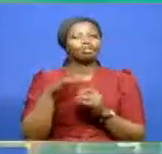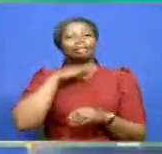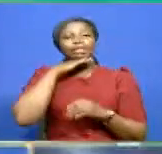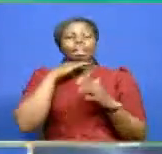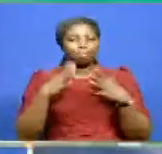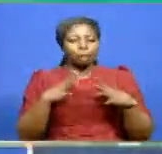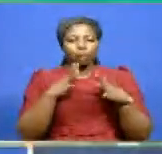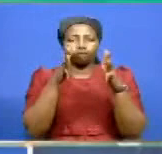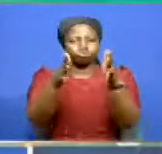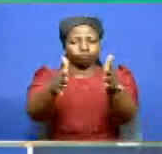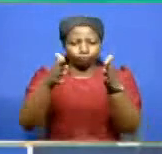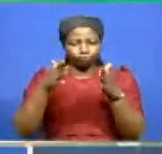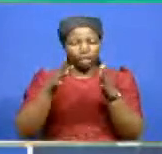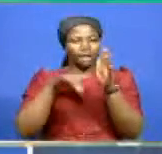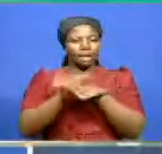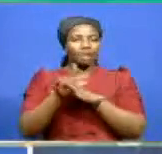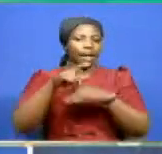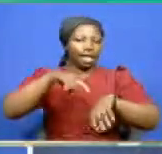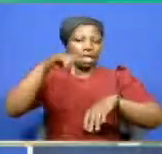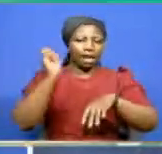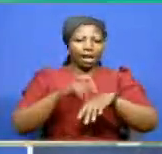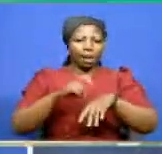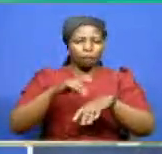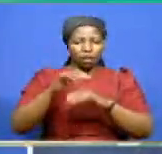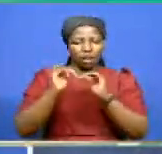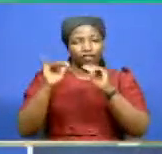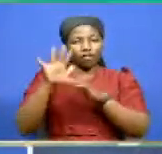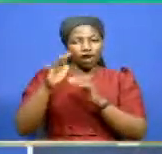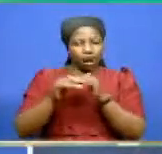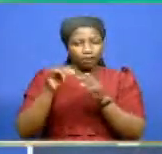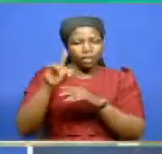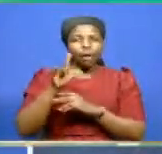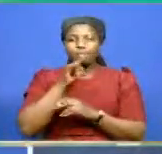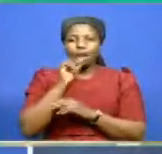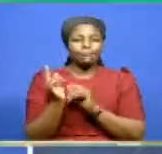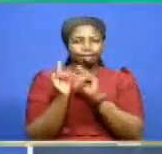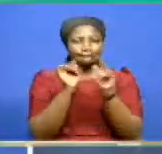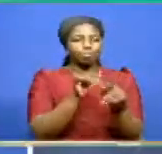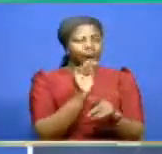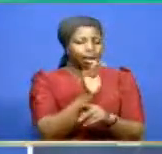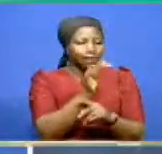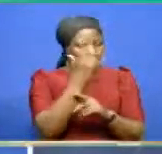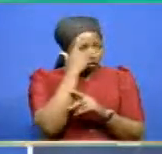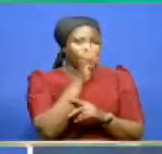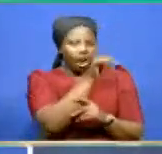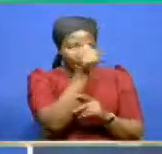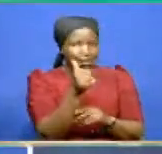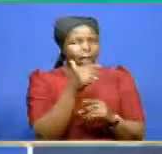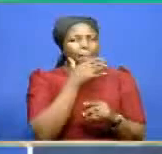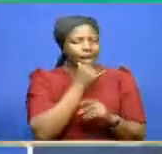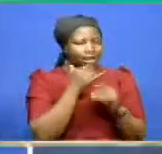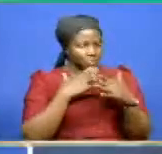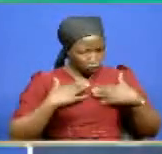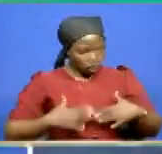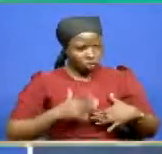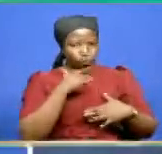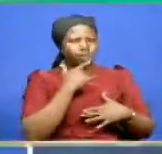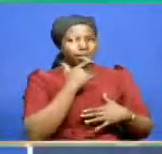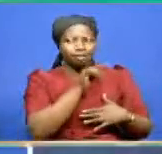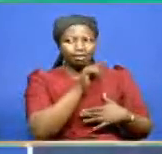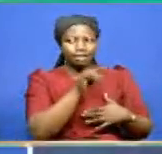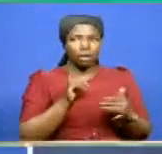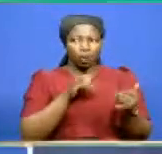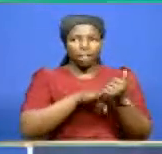ya Embu Level 5 baada ya mwanamke mmoja kujitokeza akitaka apewe mwili wa mwanaume mmoja aliyedai kuwa mumewe, huku